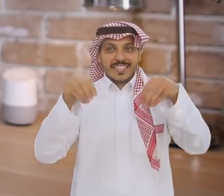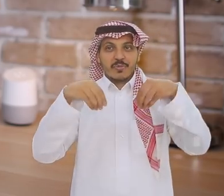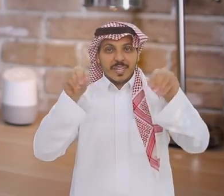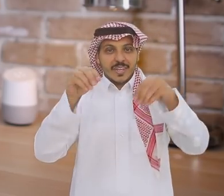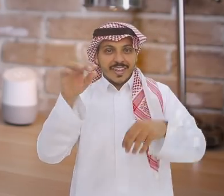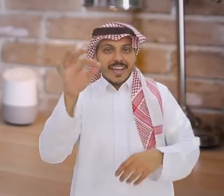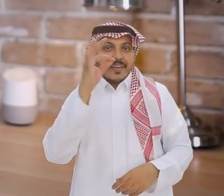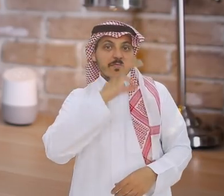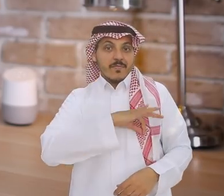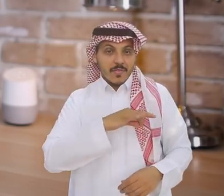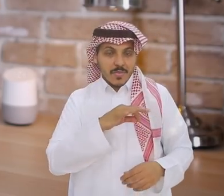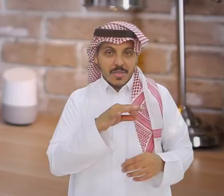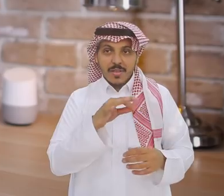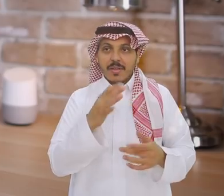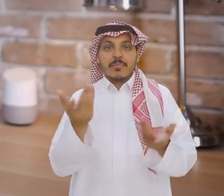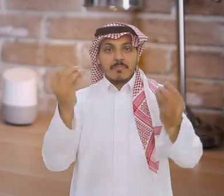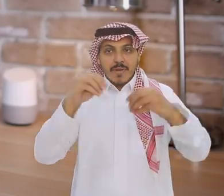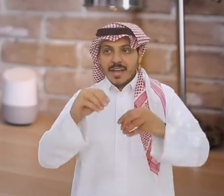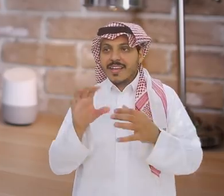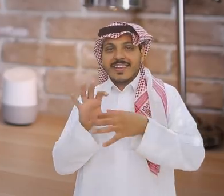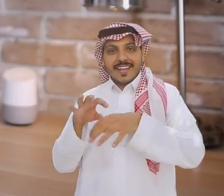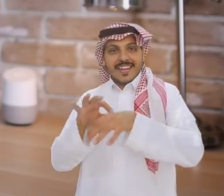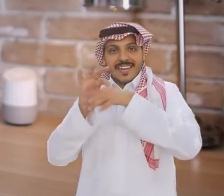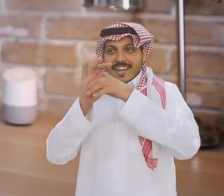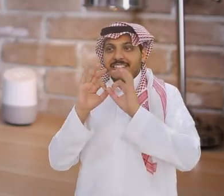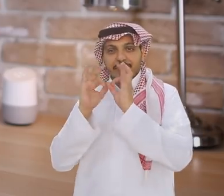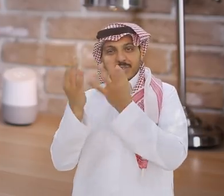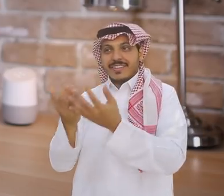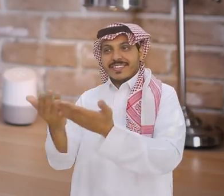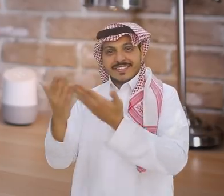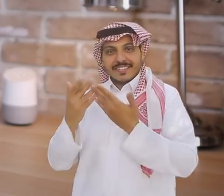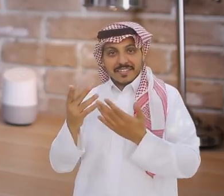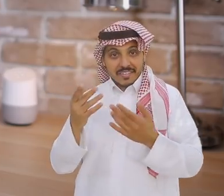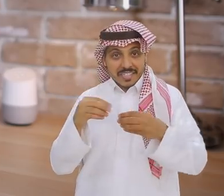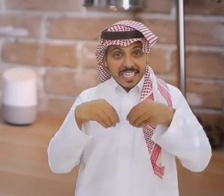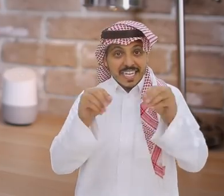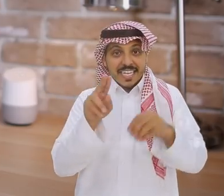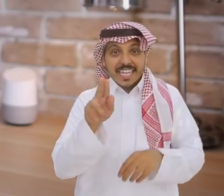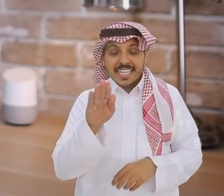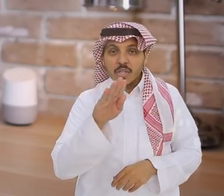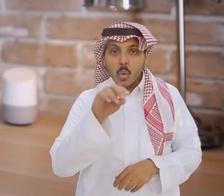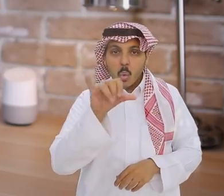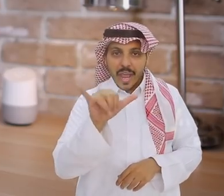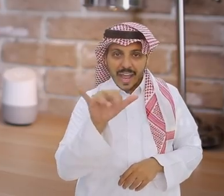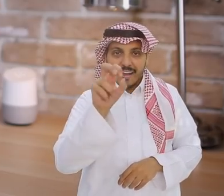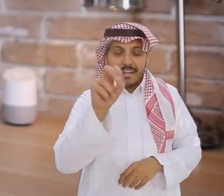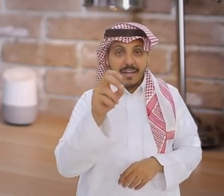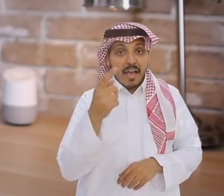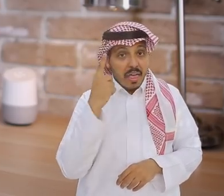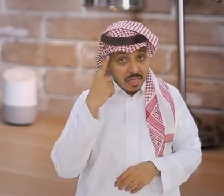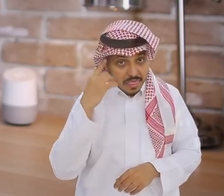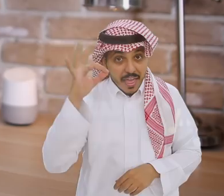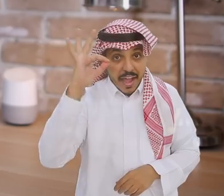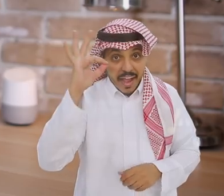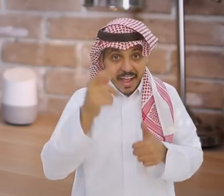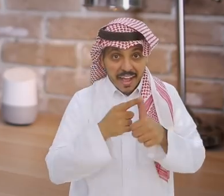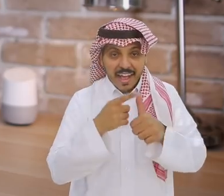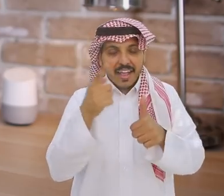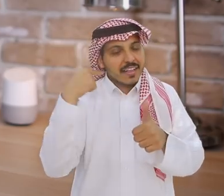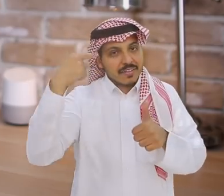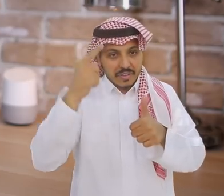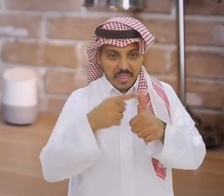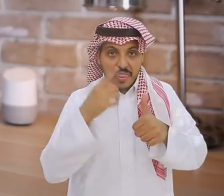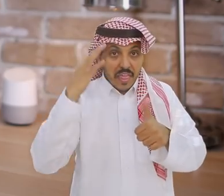تكون كويسة مع البيئة وتكويسة مع الناس وتستغل هذا الوضع في التسويق. هذا ذكاء ولا مو ذكاء؟ أنتوا شو رأيكم؟ هذا ذكاء شرير،